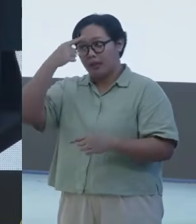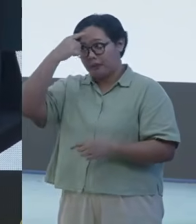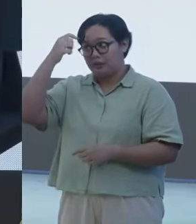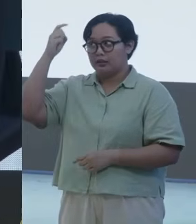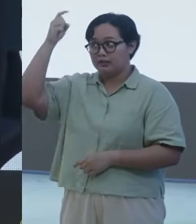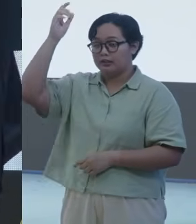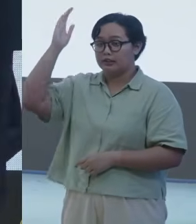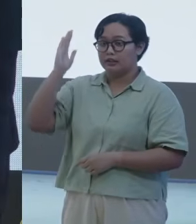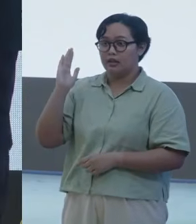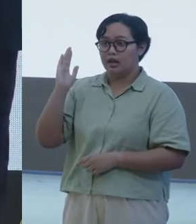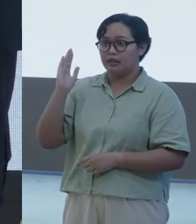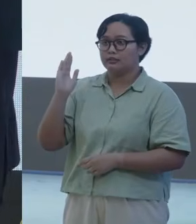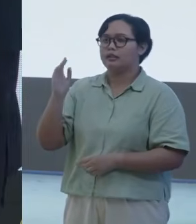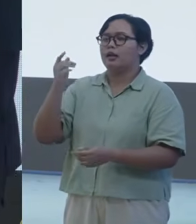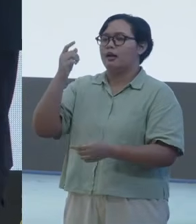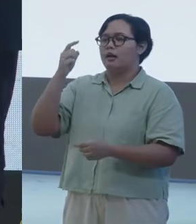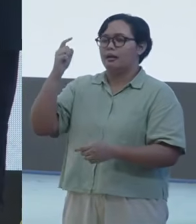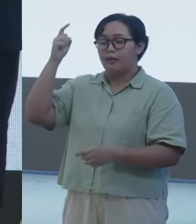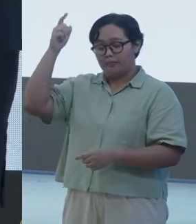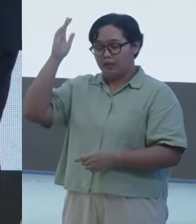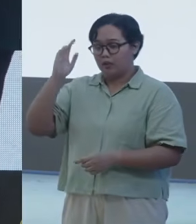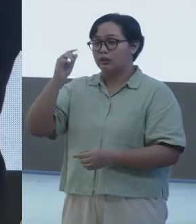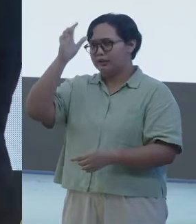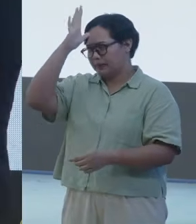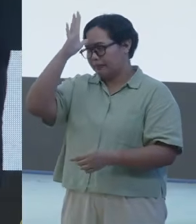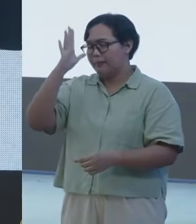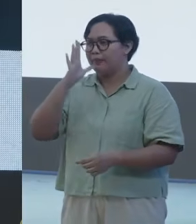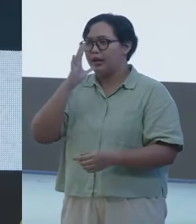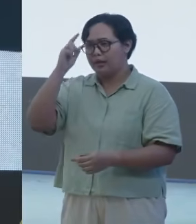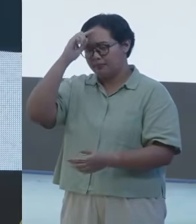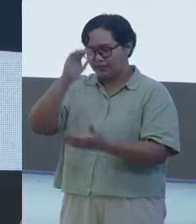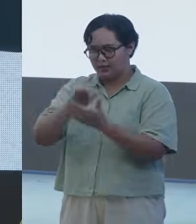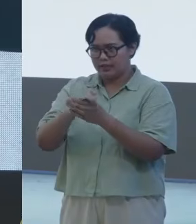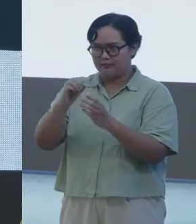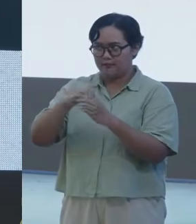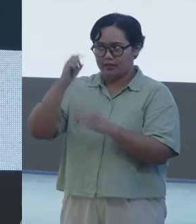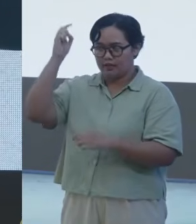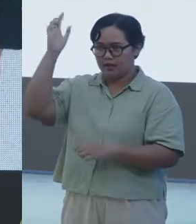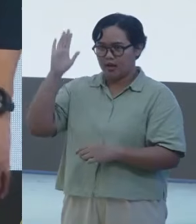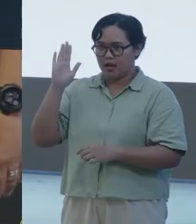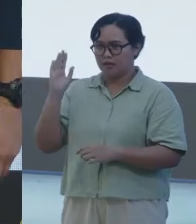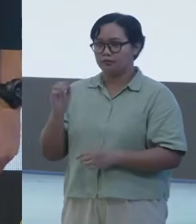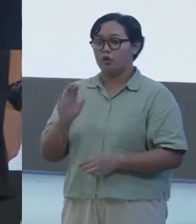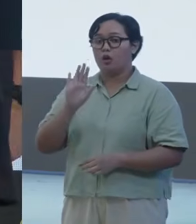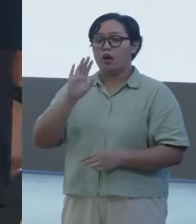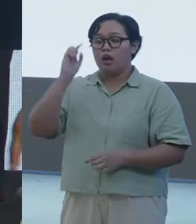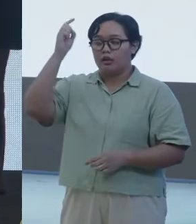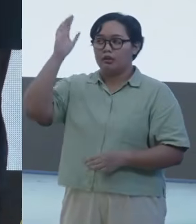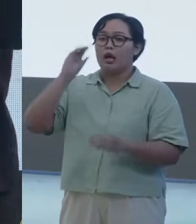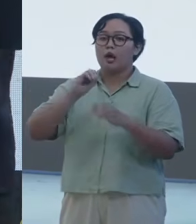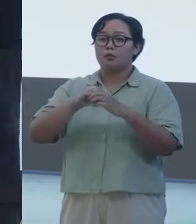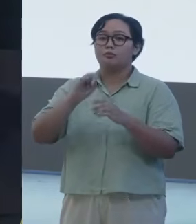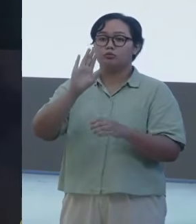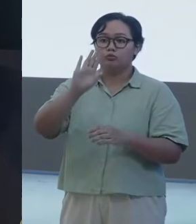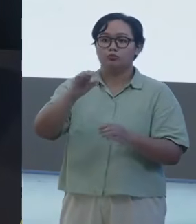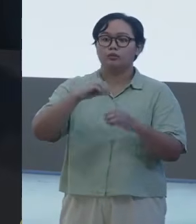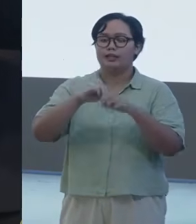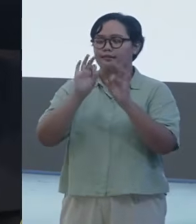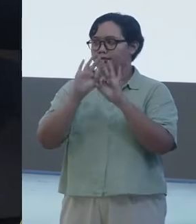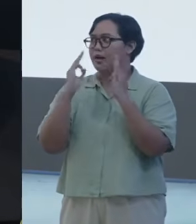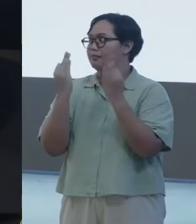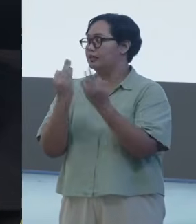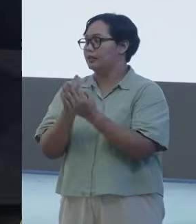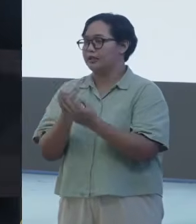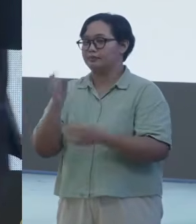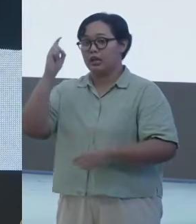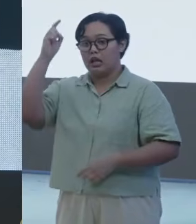at nanampalataya kay Jesus. At nilagay kayo sa pamilyang yon. Datapwat, ginawa kayong misyonero sa isang mission